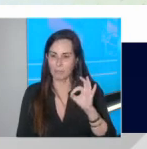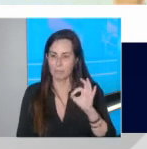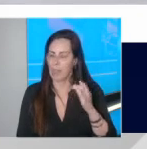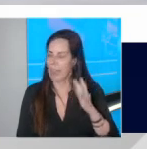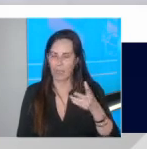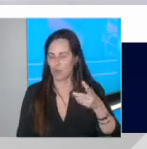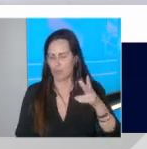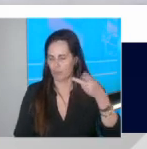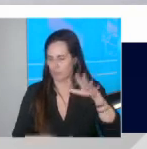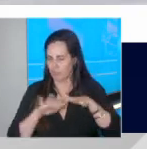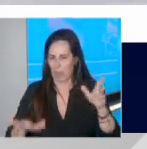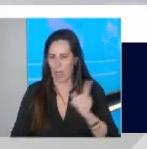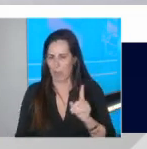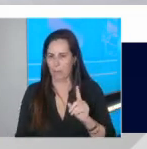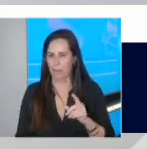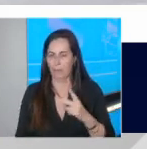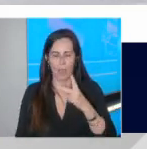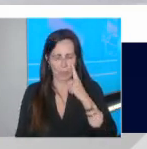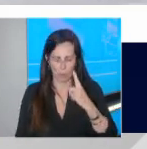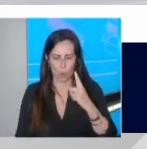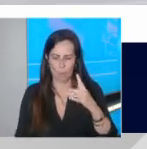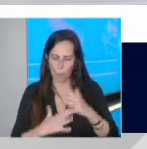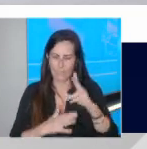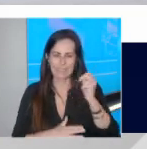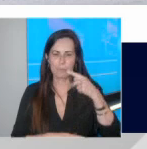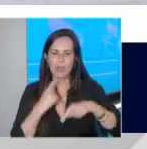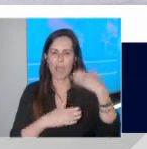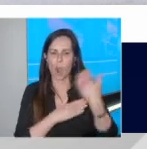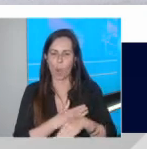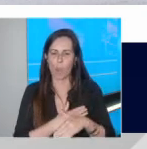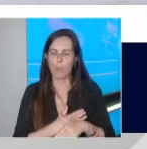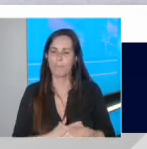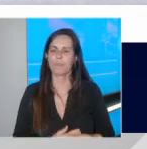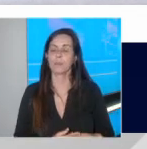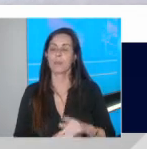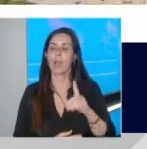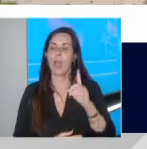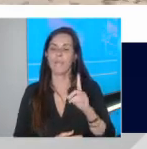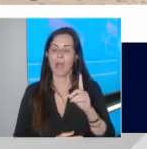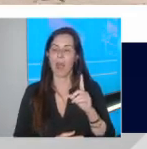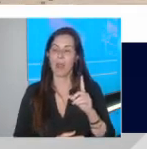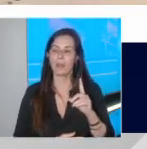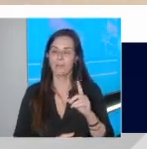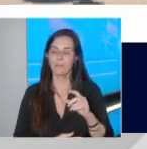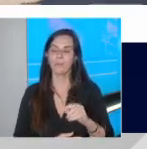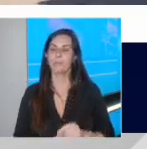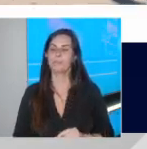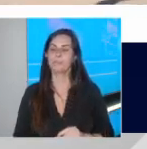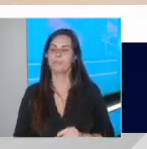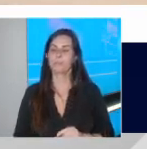עלייה. אני לפחות שאנחנו מסתכלים 10-20 שנים אחורה, אז זה לאו דווקא נכון, אבל מה שכן, אני חושב שהתייחס